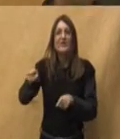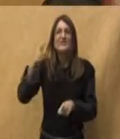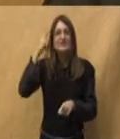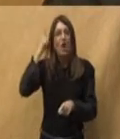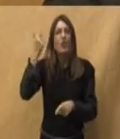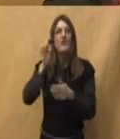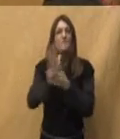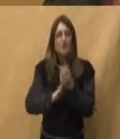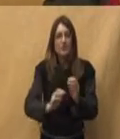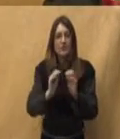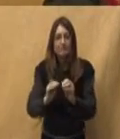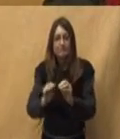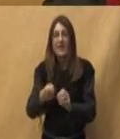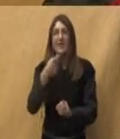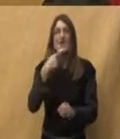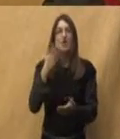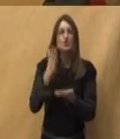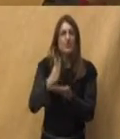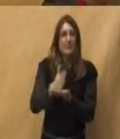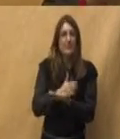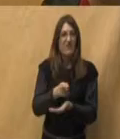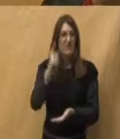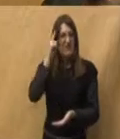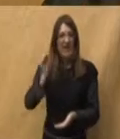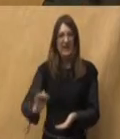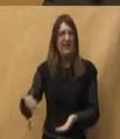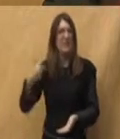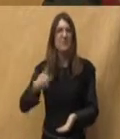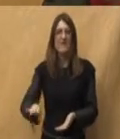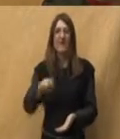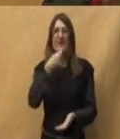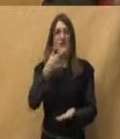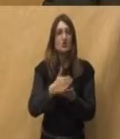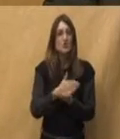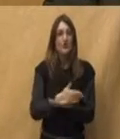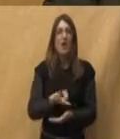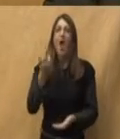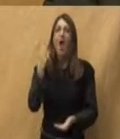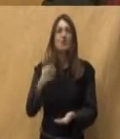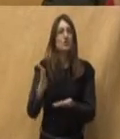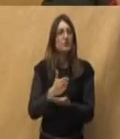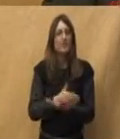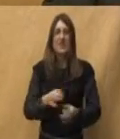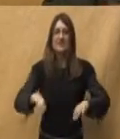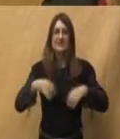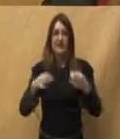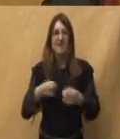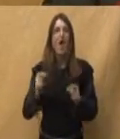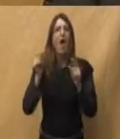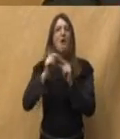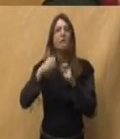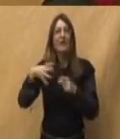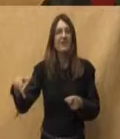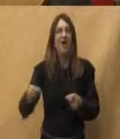početka svoju djecu navikavaju da jedu špinat. Vi znate, djeca ne vole špinat, međutim špinat je zdrav. Da jedu blitvu, da